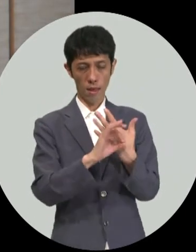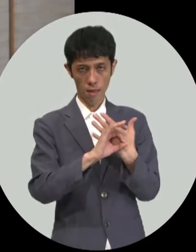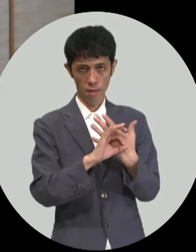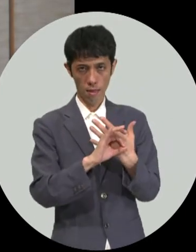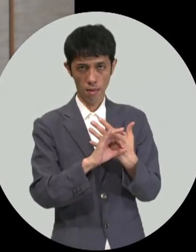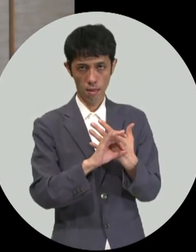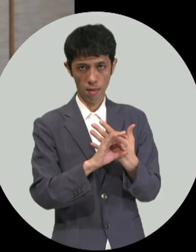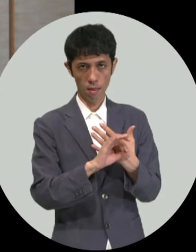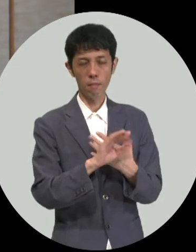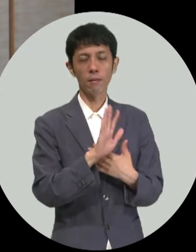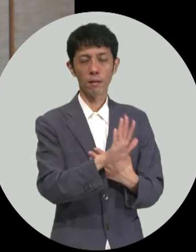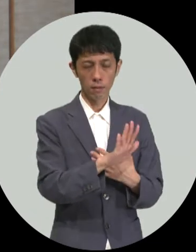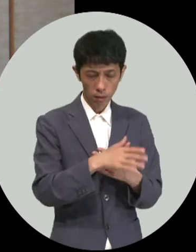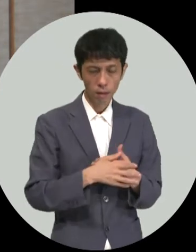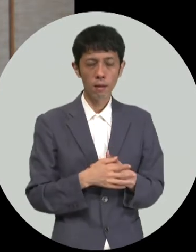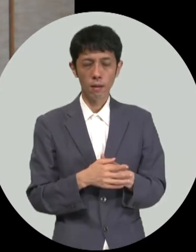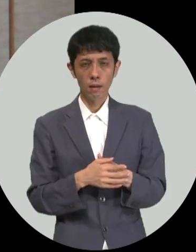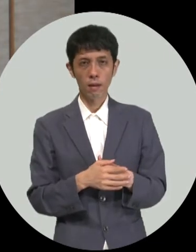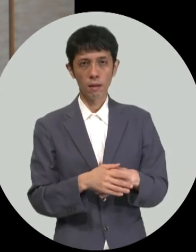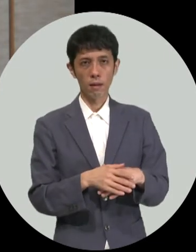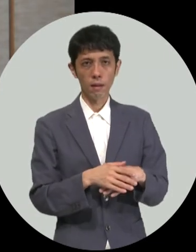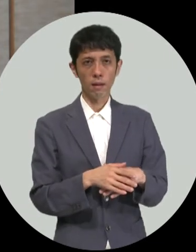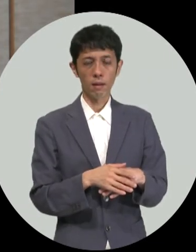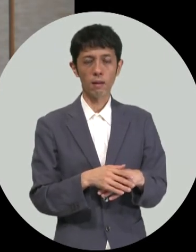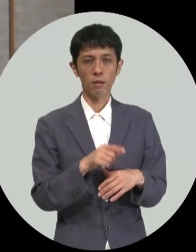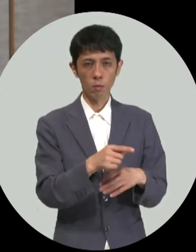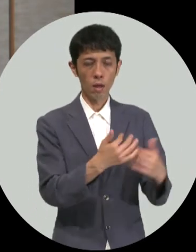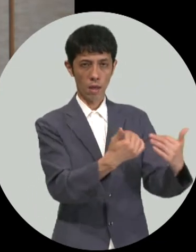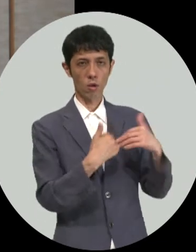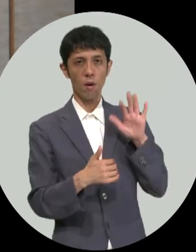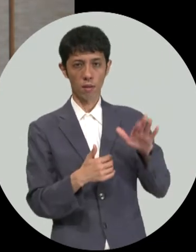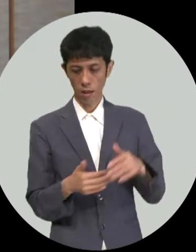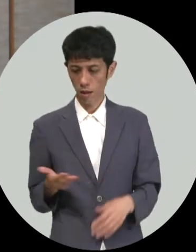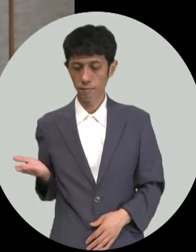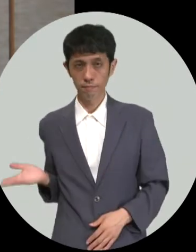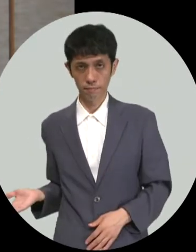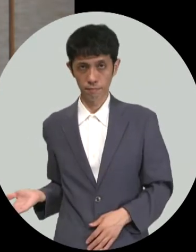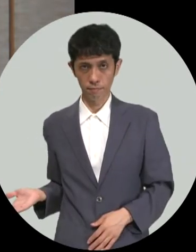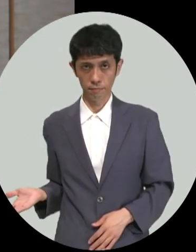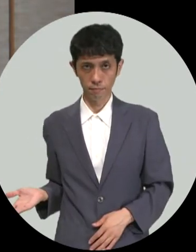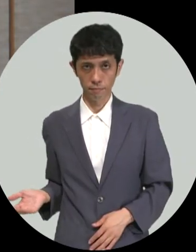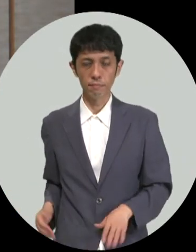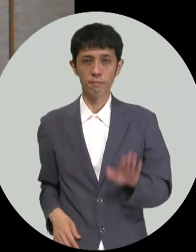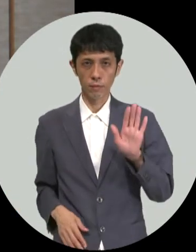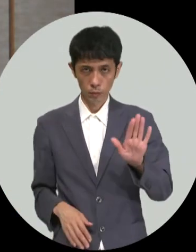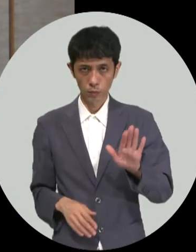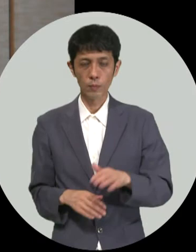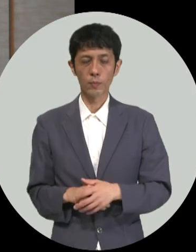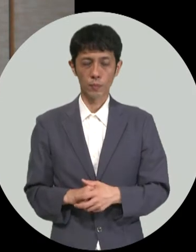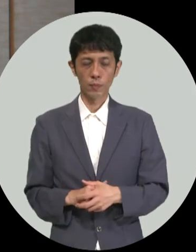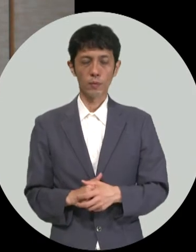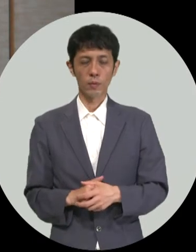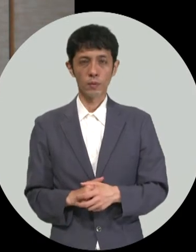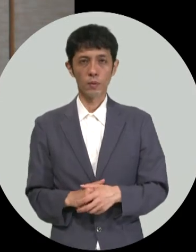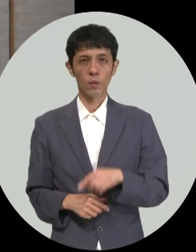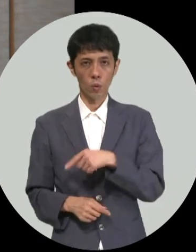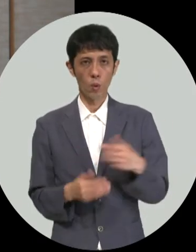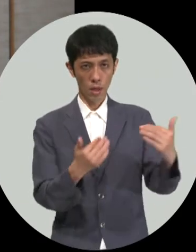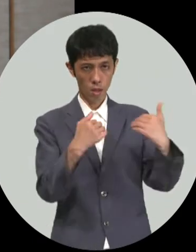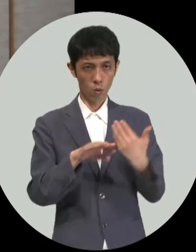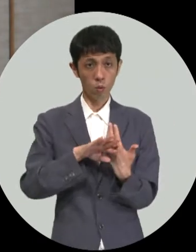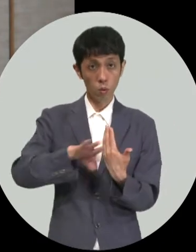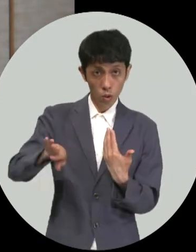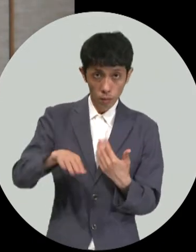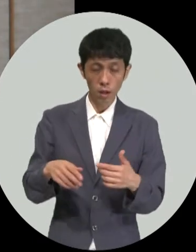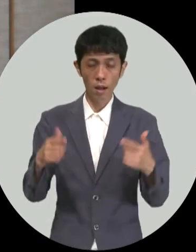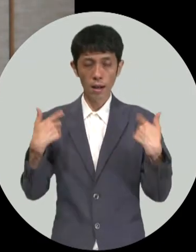して実施しております。それに影響ございまして 98.0% となっておりますが、この影響を除きますと、